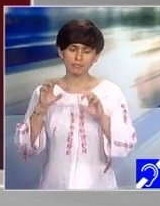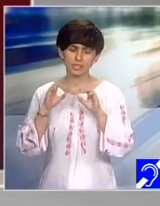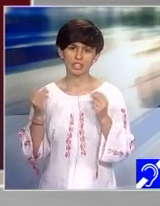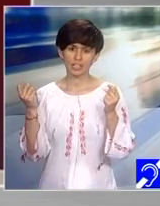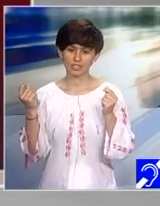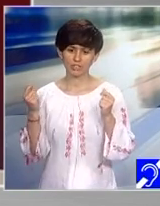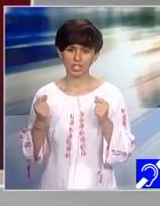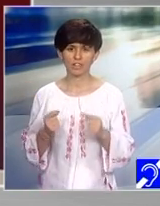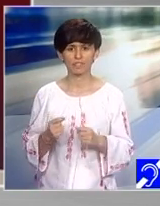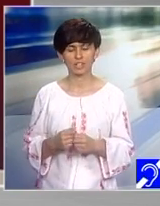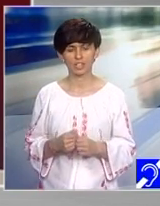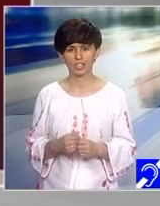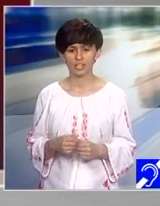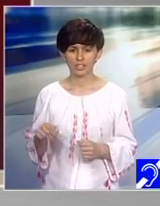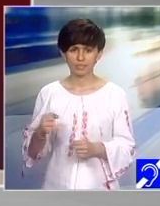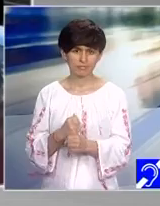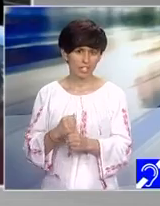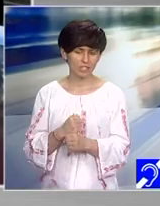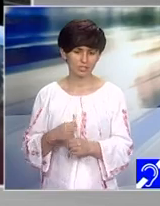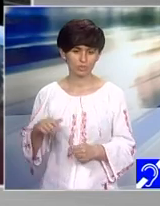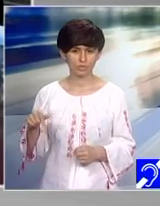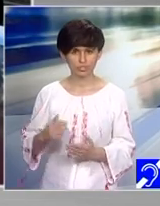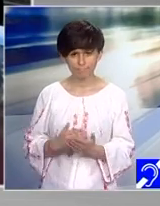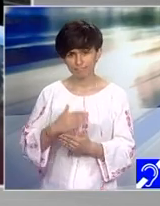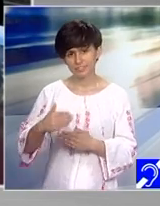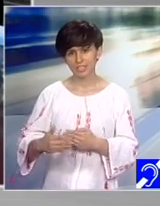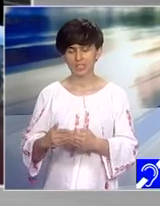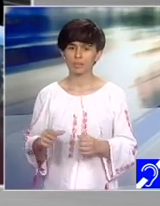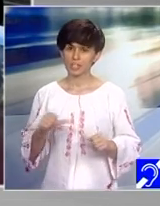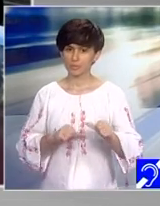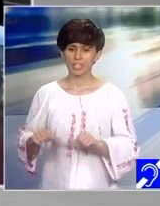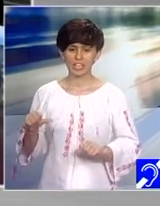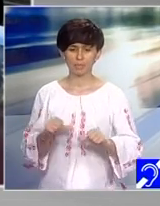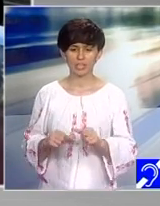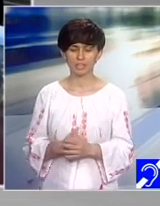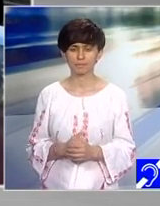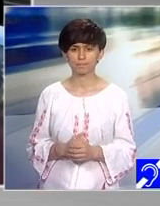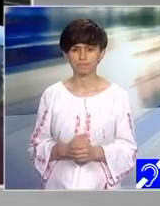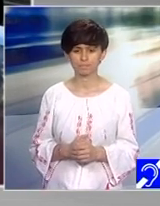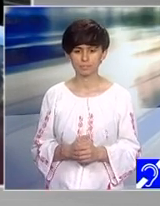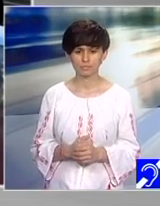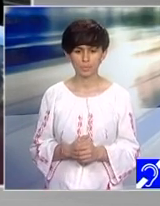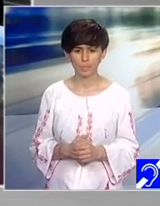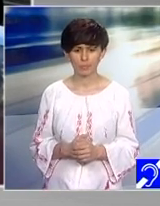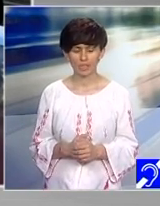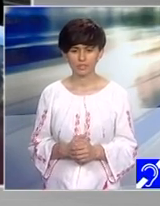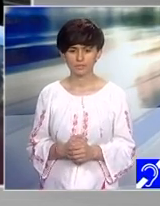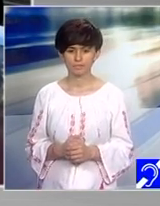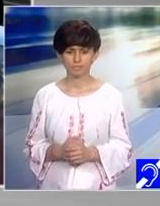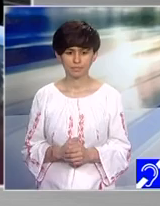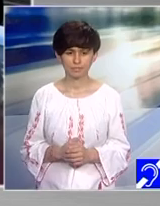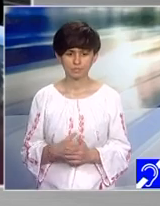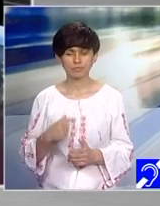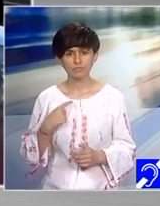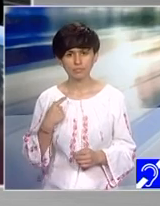ca studiu, ci a mers către chimie. Da, a mers. Uite, aici tot avem un element spre o comun. Așa. Tot spre o